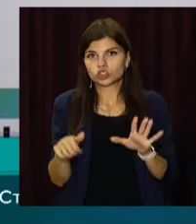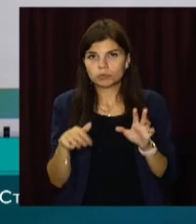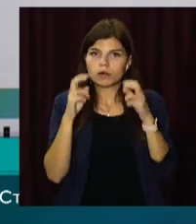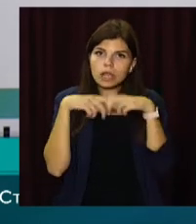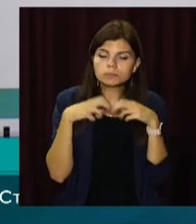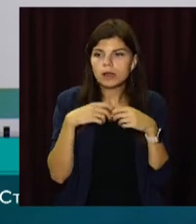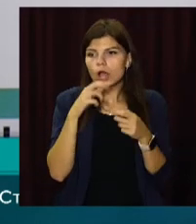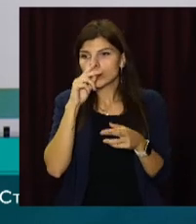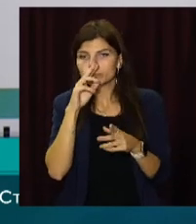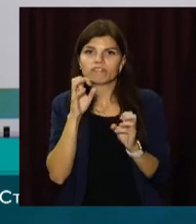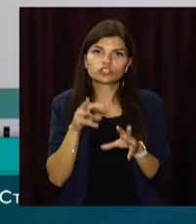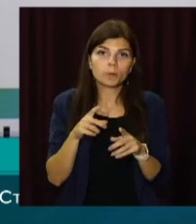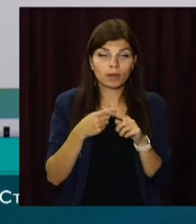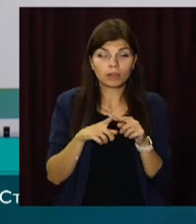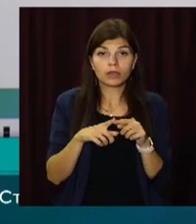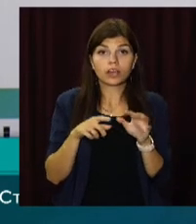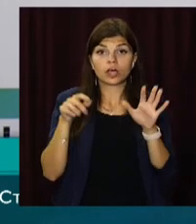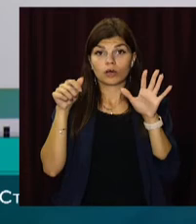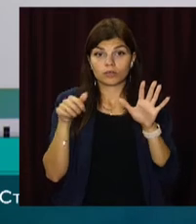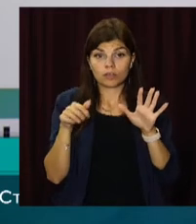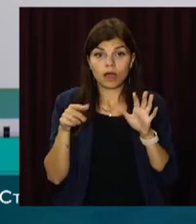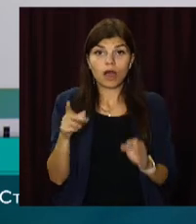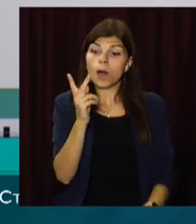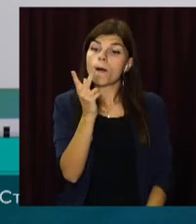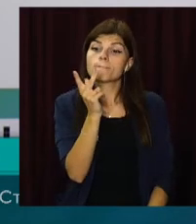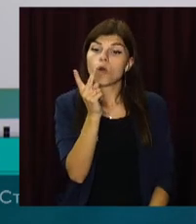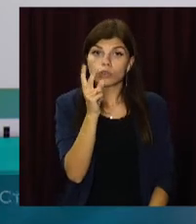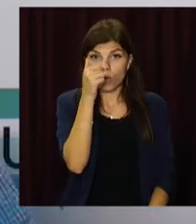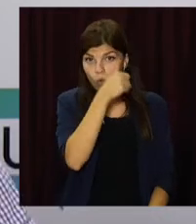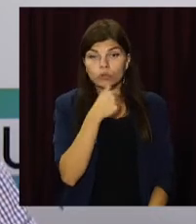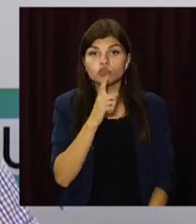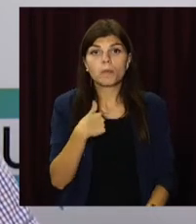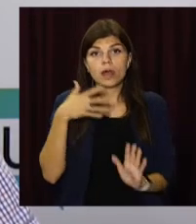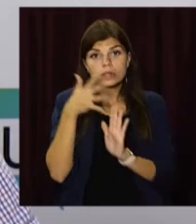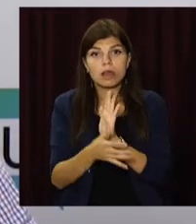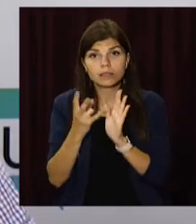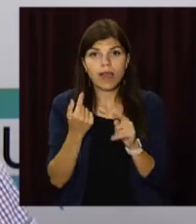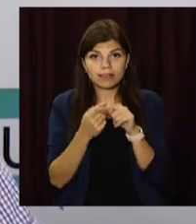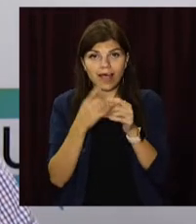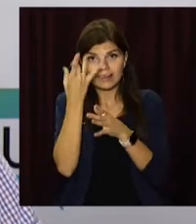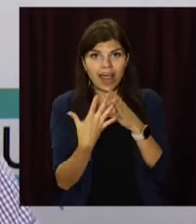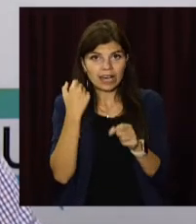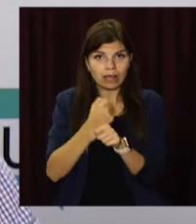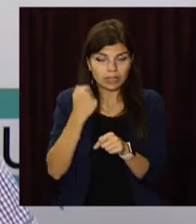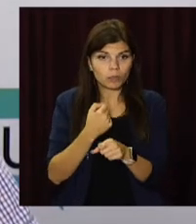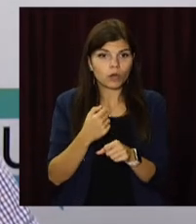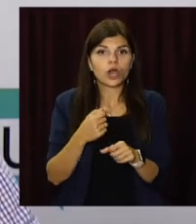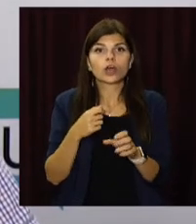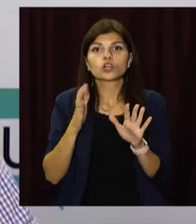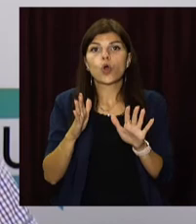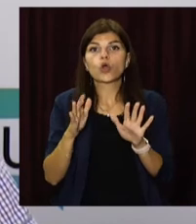Напевно, із цих 1,5 року, які ми витратили на розробку цих ракет,